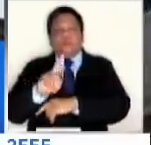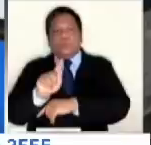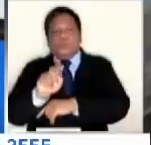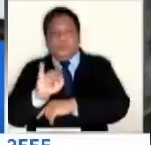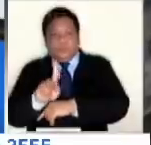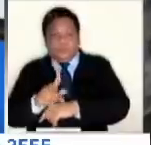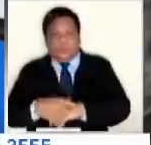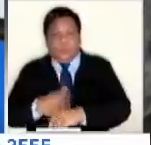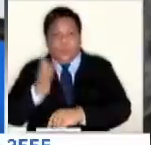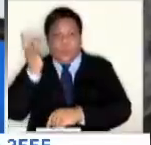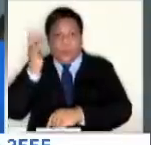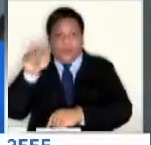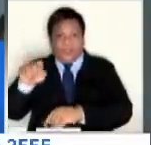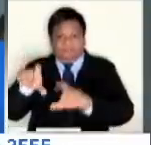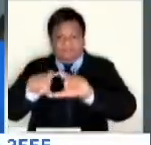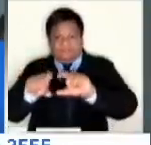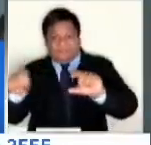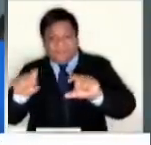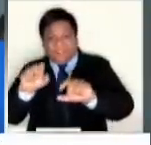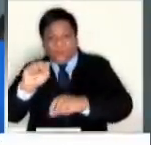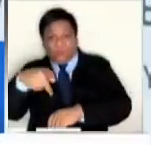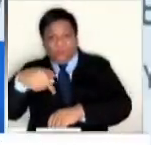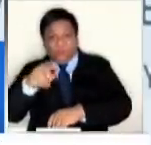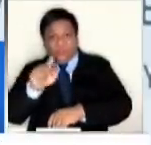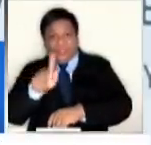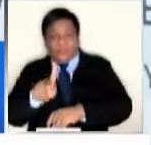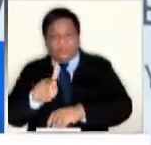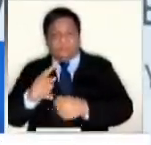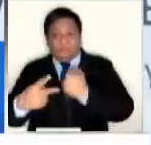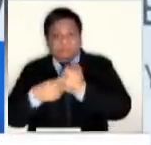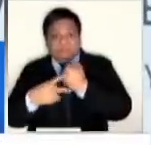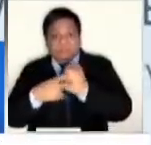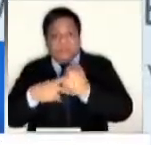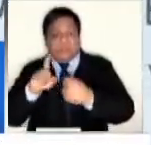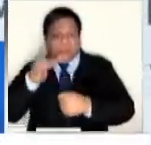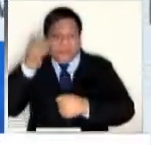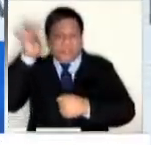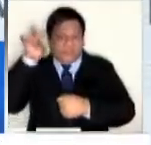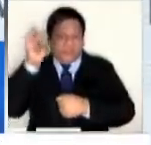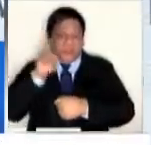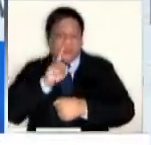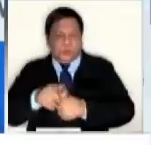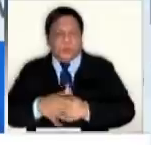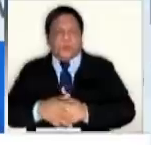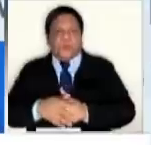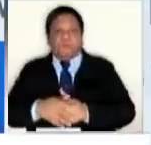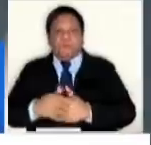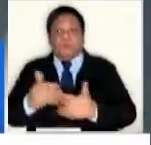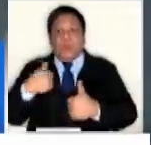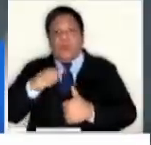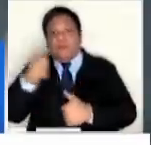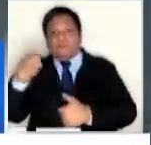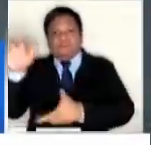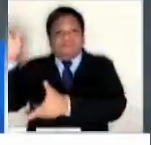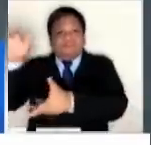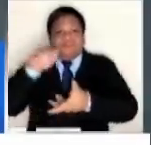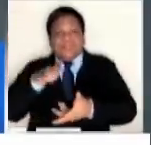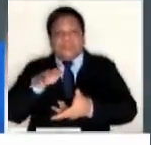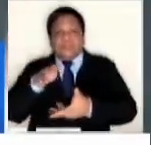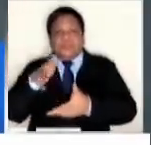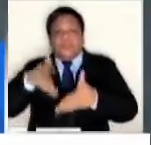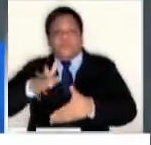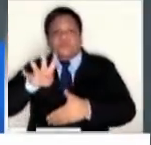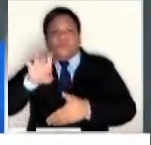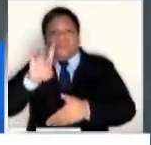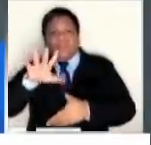ang storage requirements ng Sputnik V. Wala naman nakikitang delay sa pagdating ng kasunod na shipment ng Sputnik V na